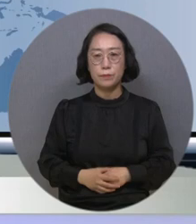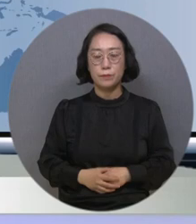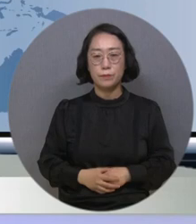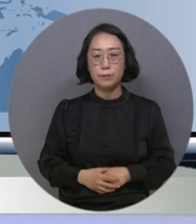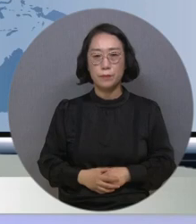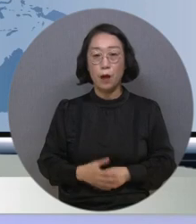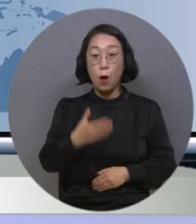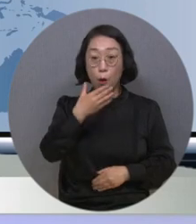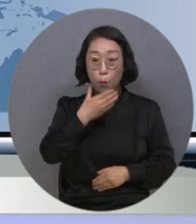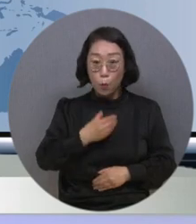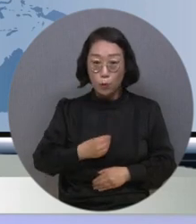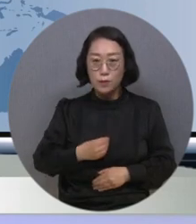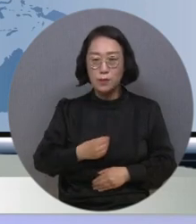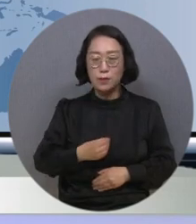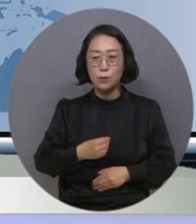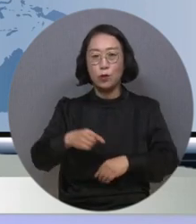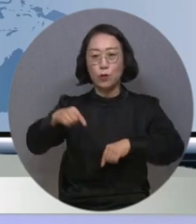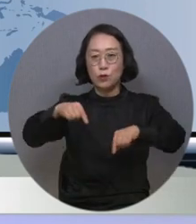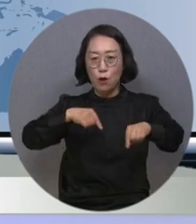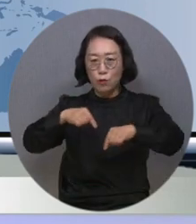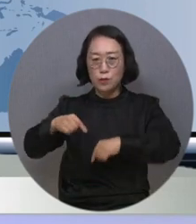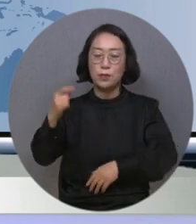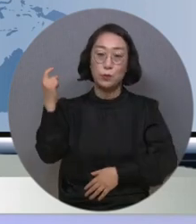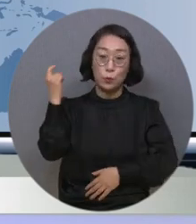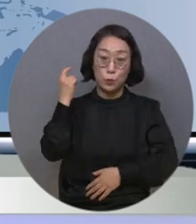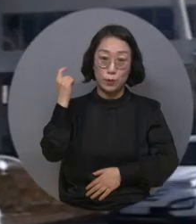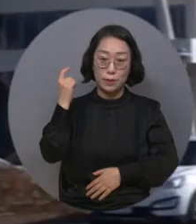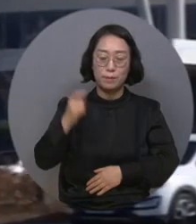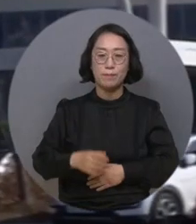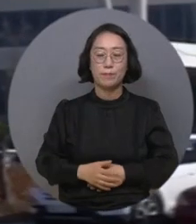이어서 복직의 정책 소식 만나보겠습니다